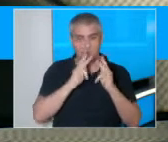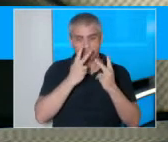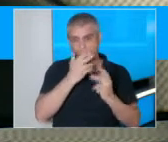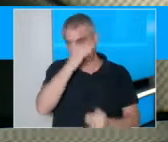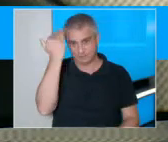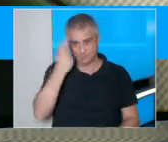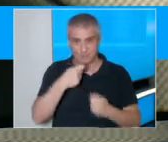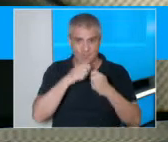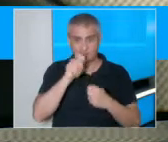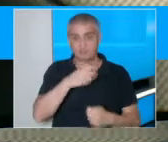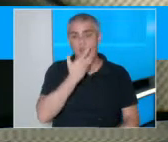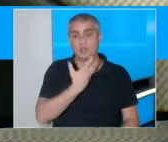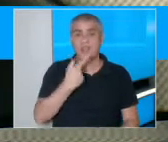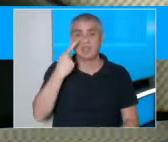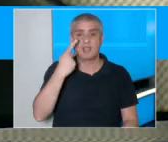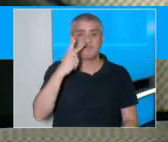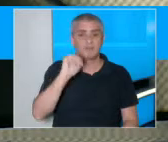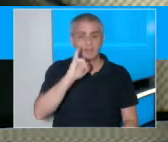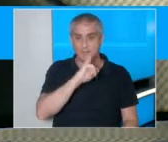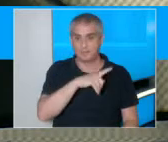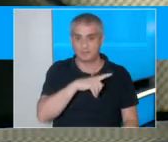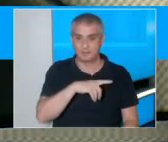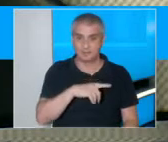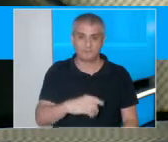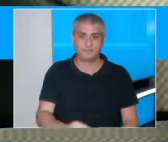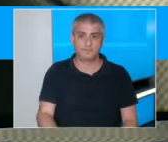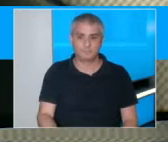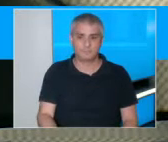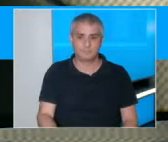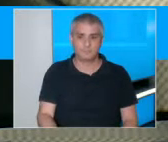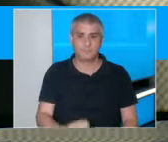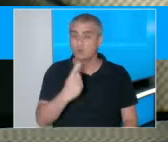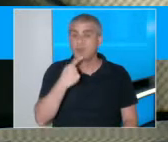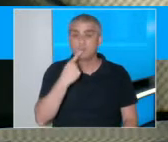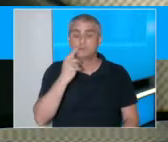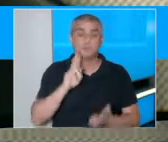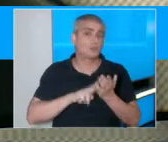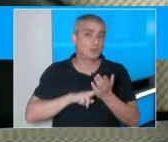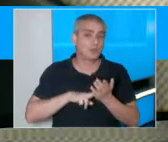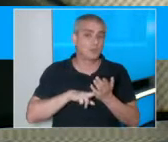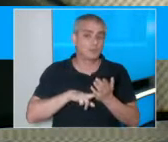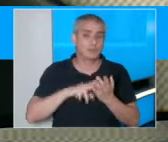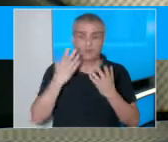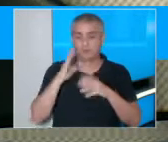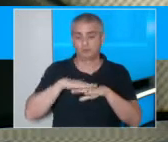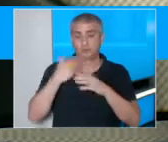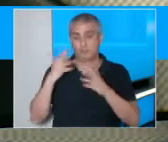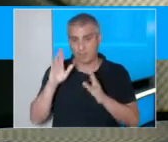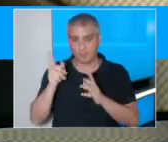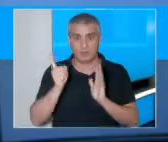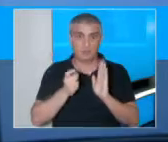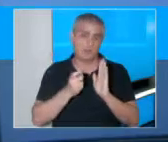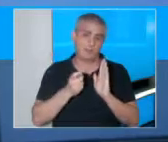הקיצונית עומד חבר הכנסת משה גפני. למה? כי הוא איבד את הג'וב? כל פרשנות נכונה, גם כי הוא איבד את הג'וב, וגם שהוא שייך